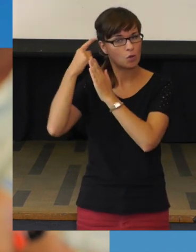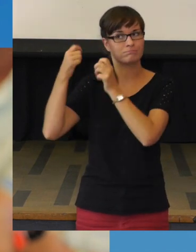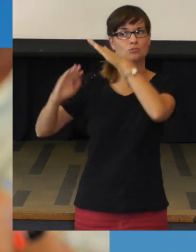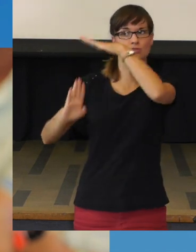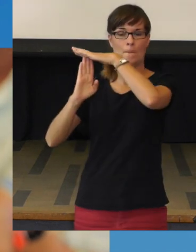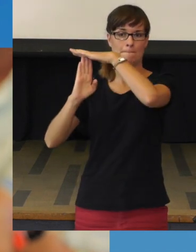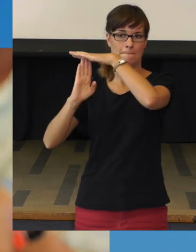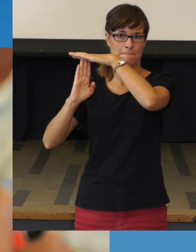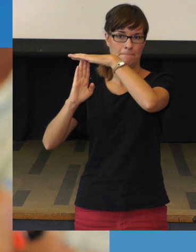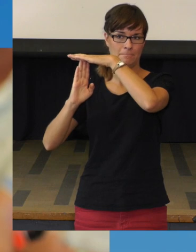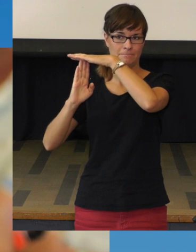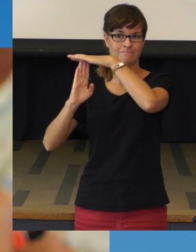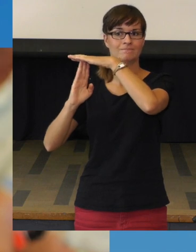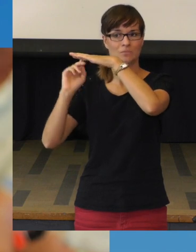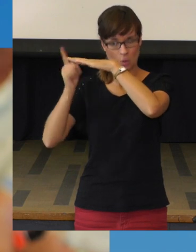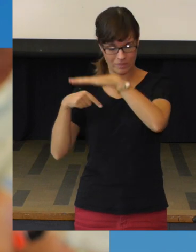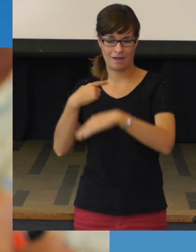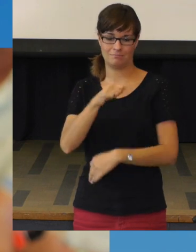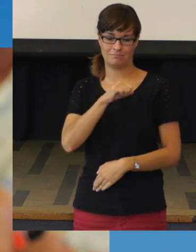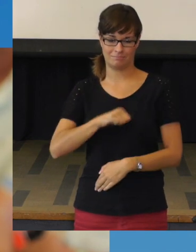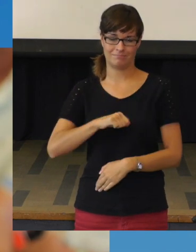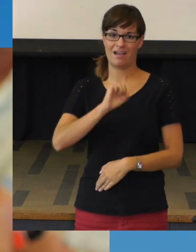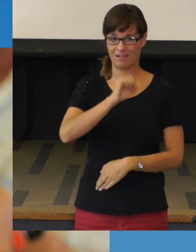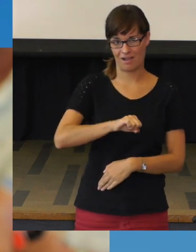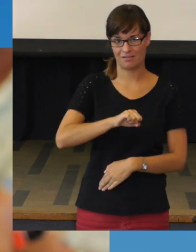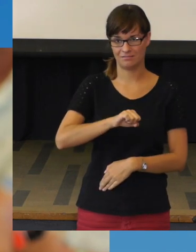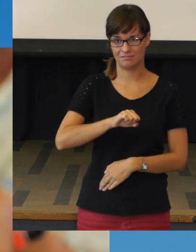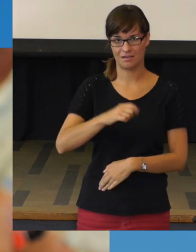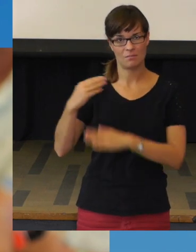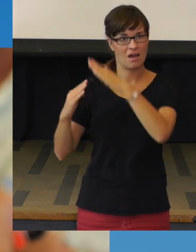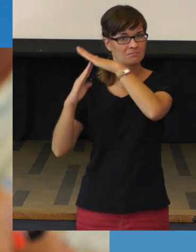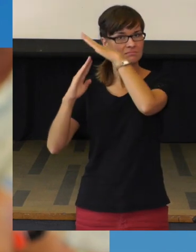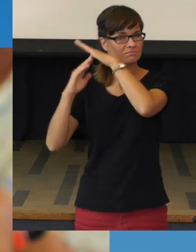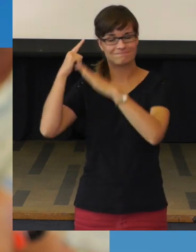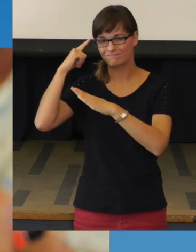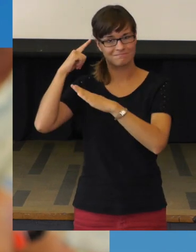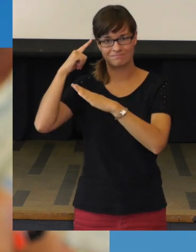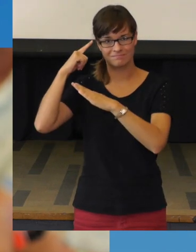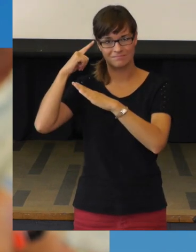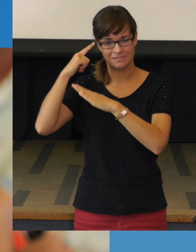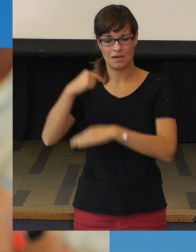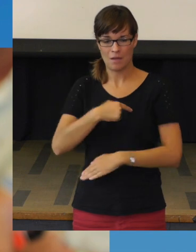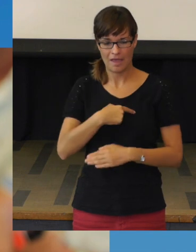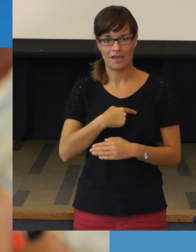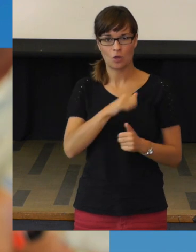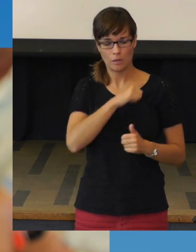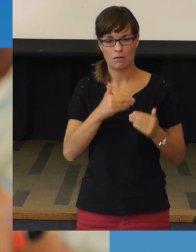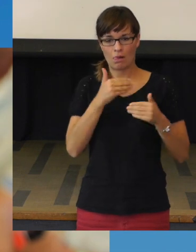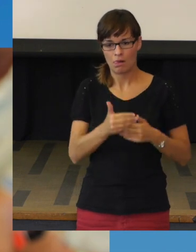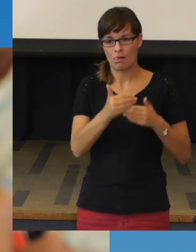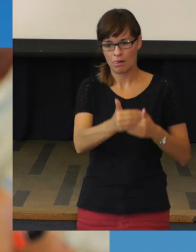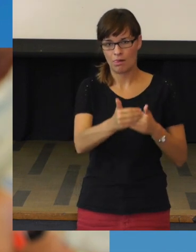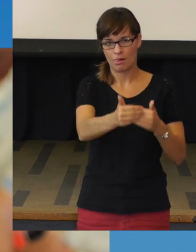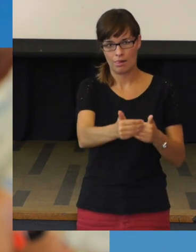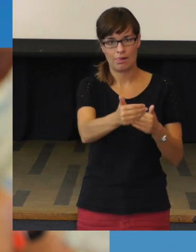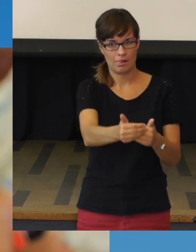Kopf, im Gehirn gestillt war. Dieses hat dazu geführt, dass ich